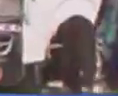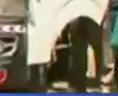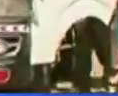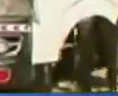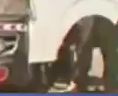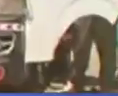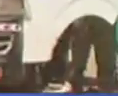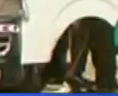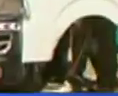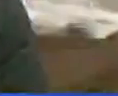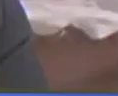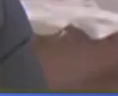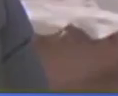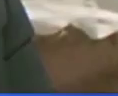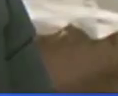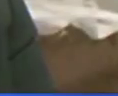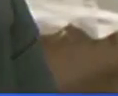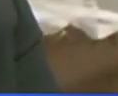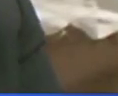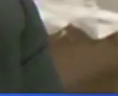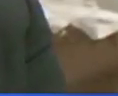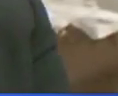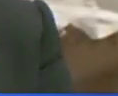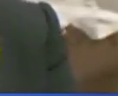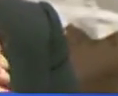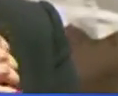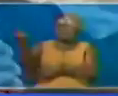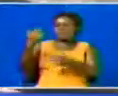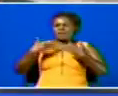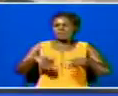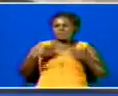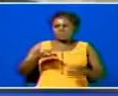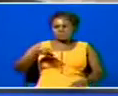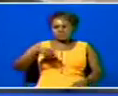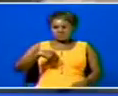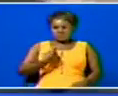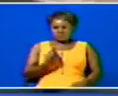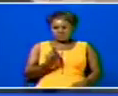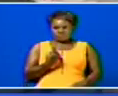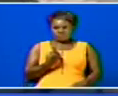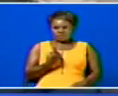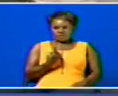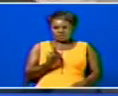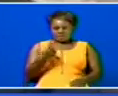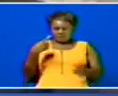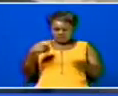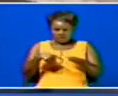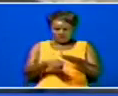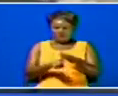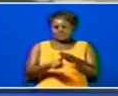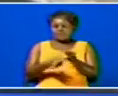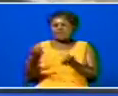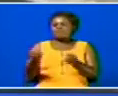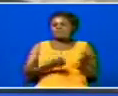Kama umepata simu iletwe hapa. Ningependa kuuliza Wakenya, sisi wenyewe ambao tunaenda tunaingia katika gari